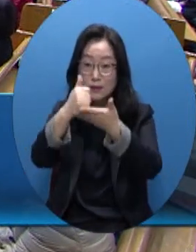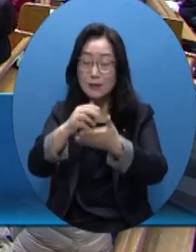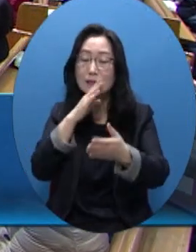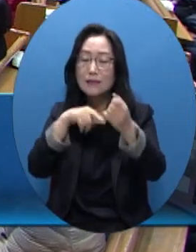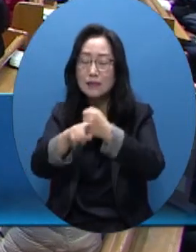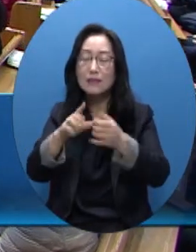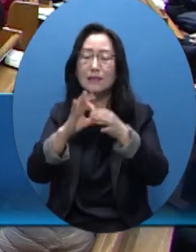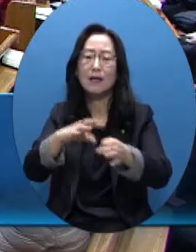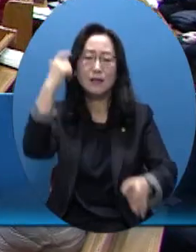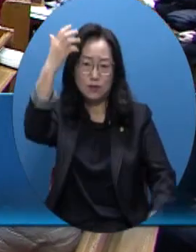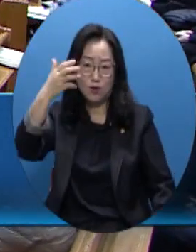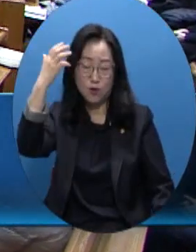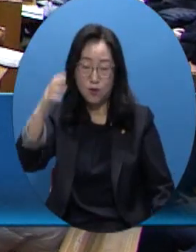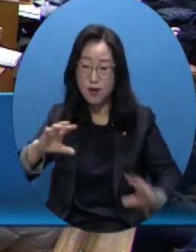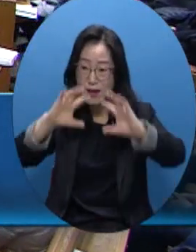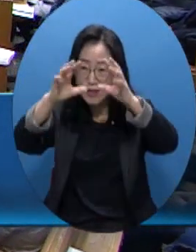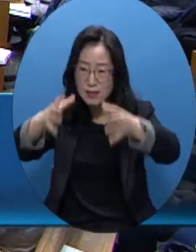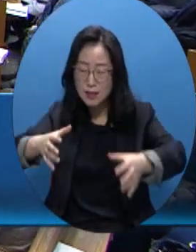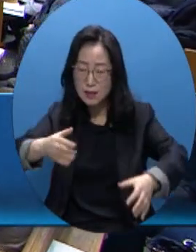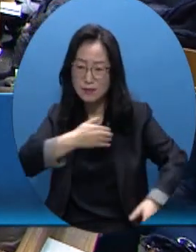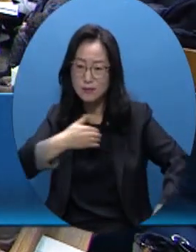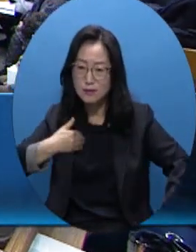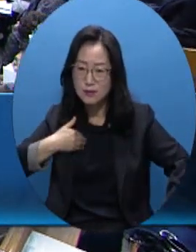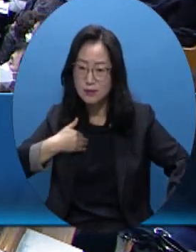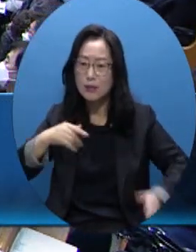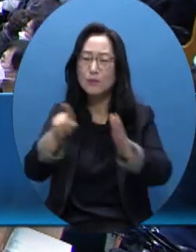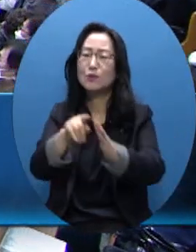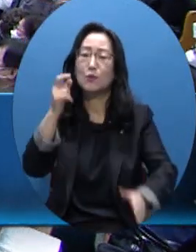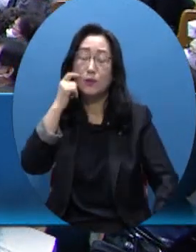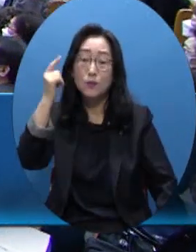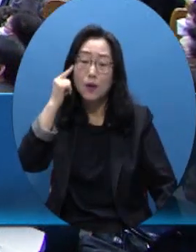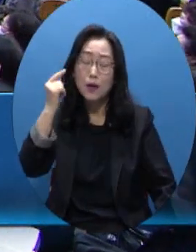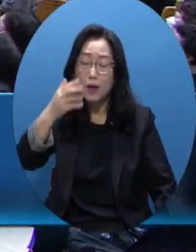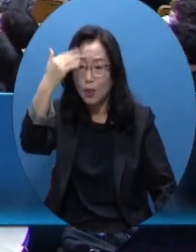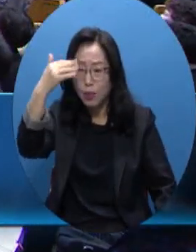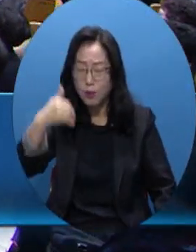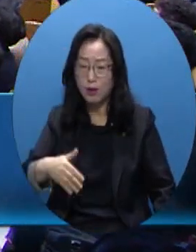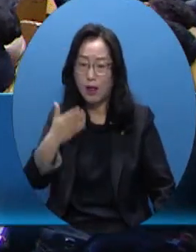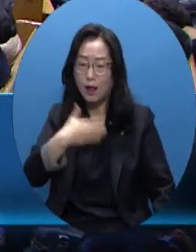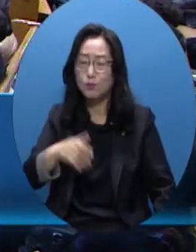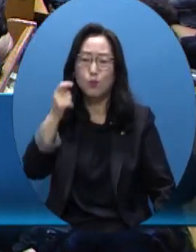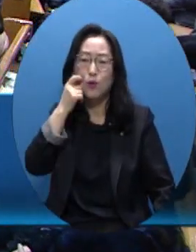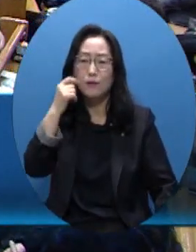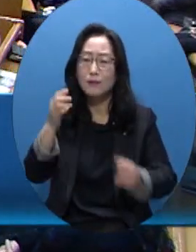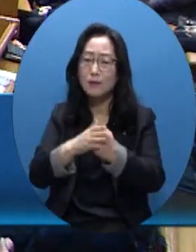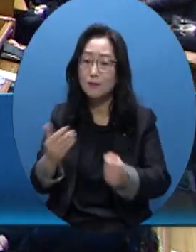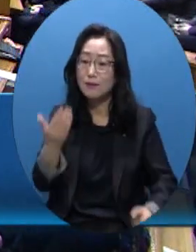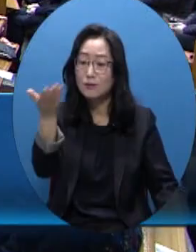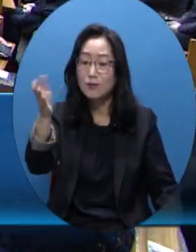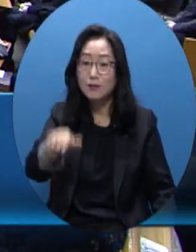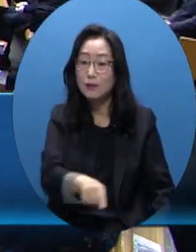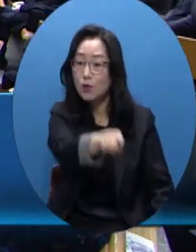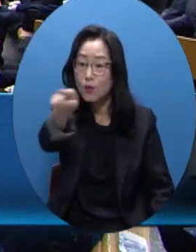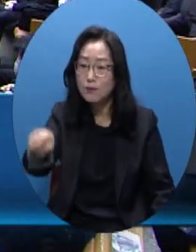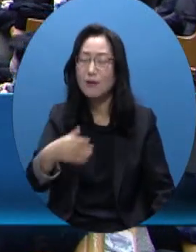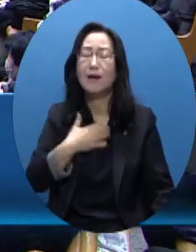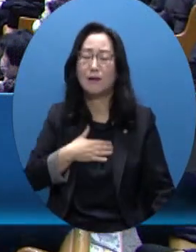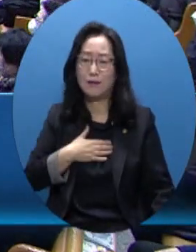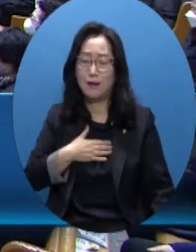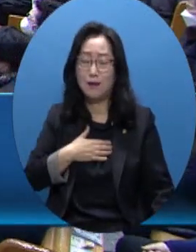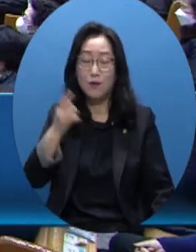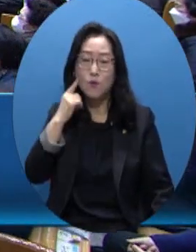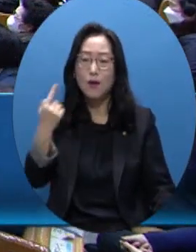영이라 세상은 능히 그를 받지 못하나니 이는 그를 보지도 못하고 알지도 못함이라 그러나 너희는 그를 아나니 그는 너희와